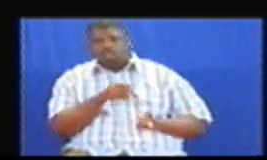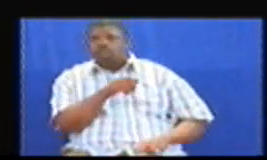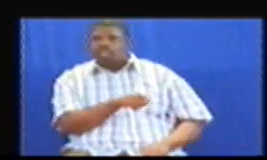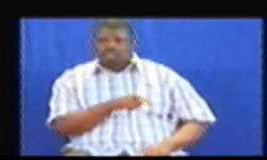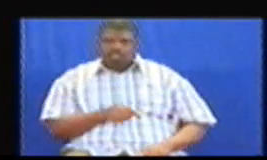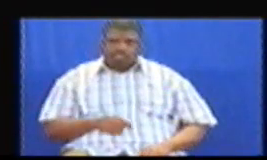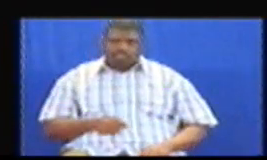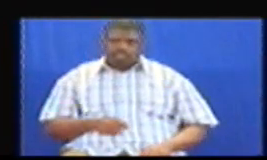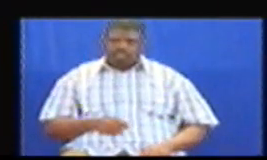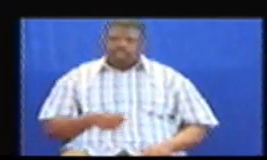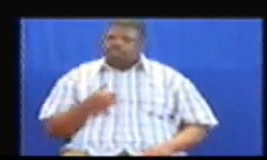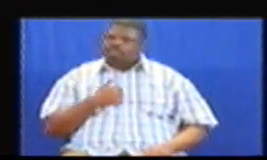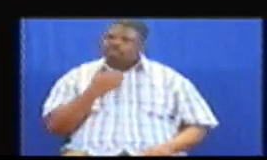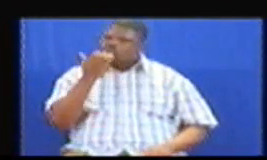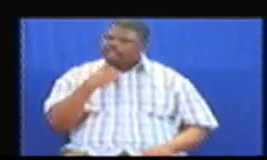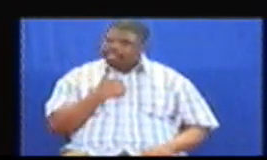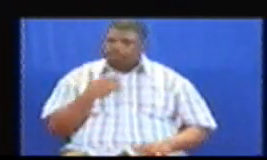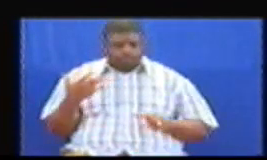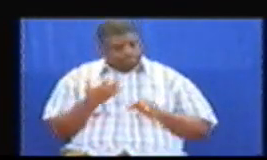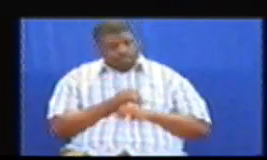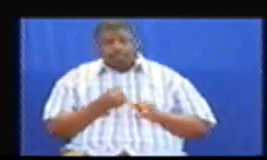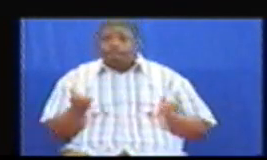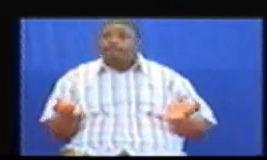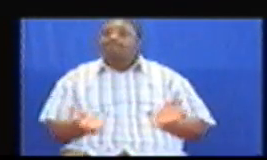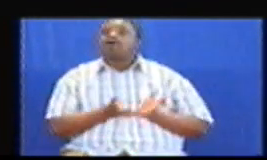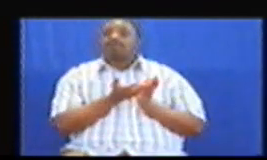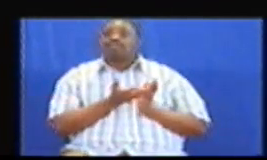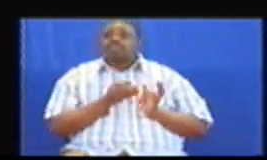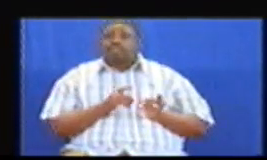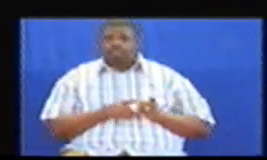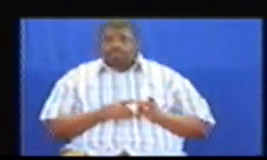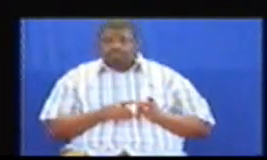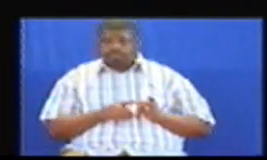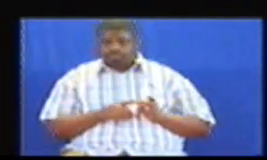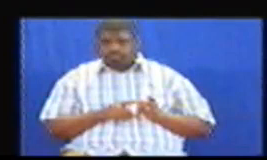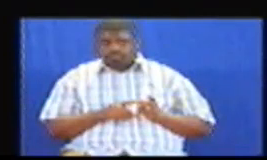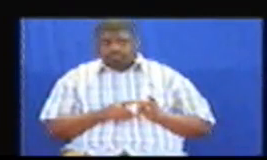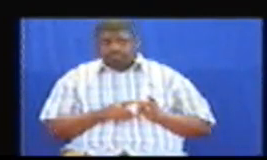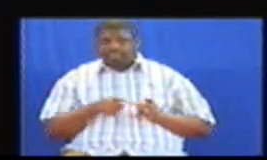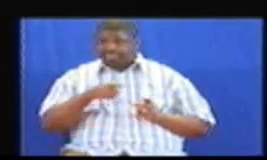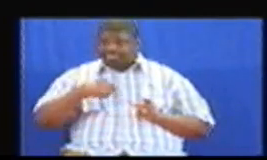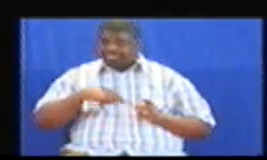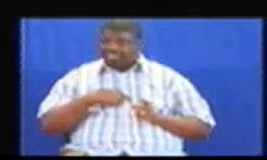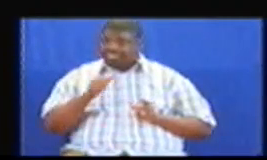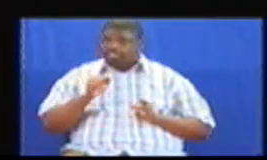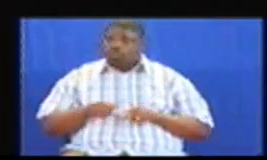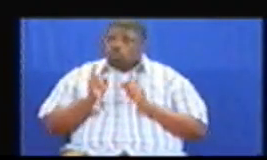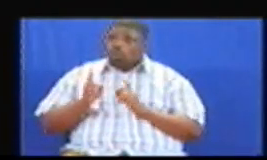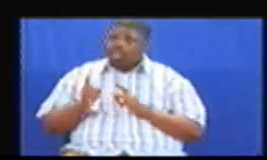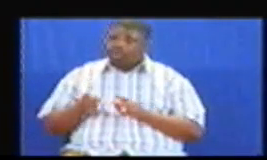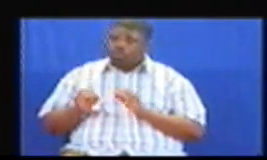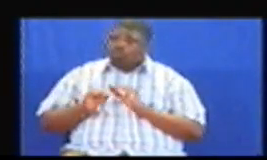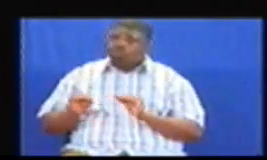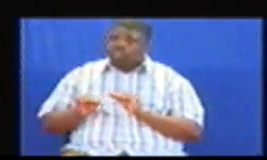Mwakiembe tulipata bahati rare kabisa, faculty of law. Sisi ndio walimu tuliofundisha